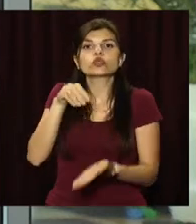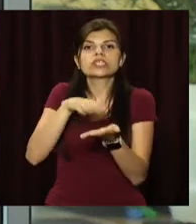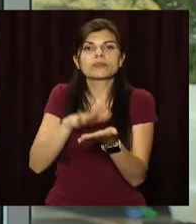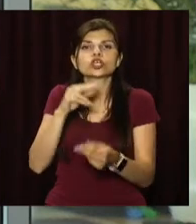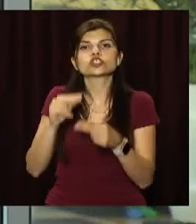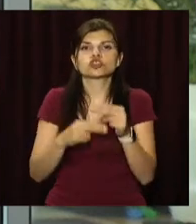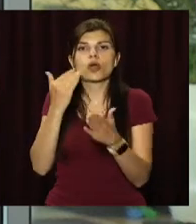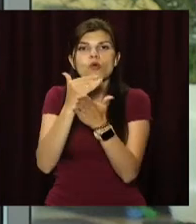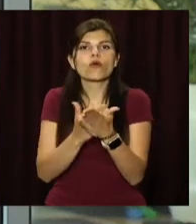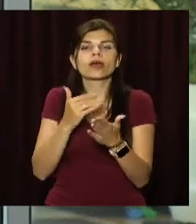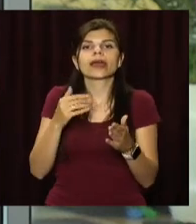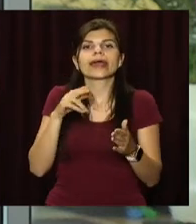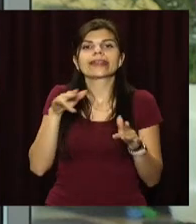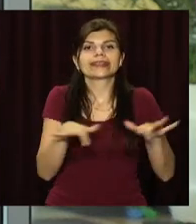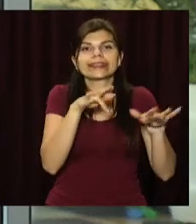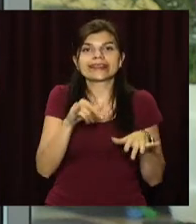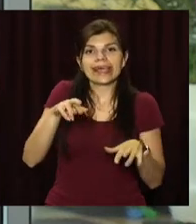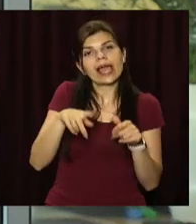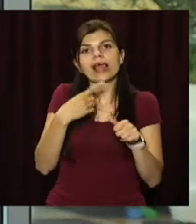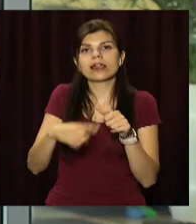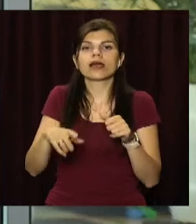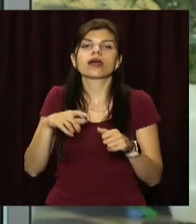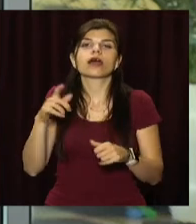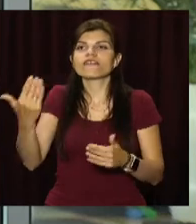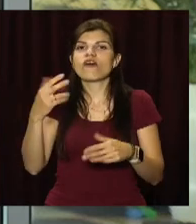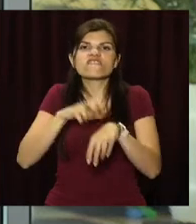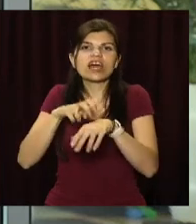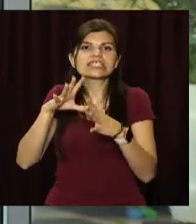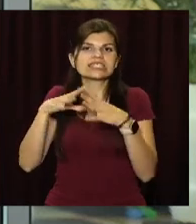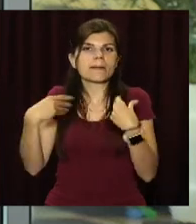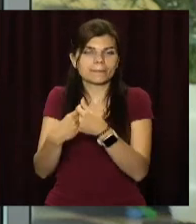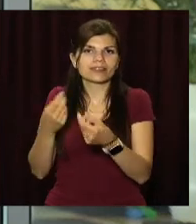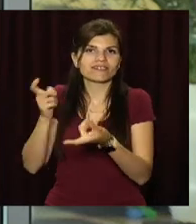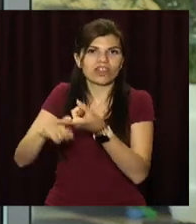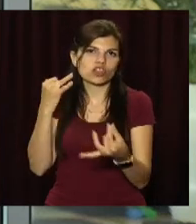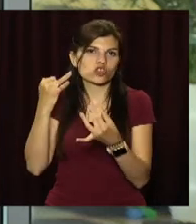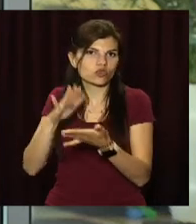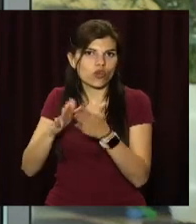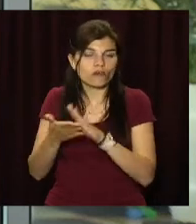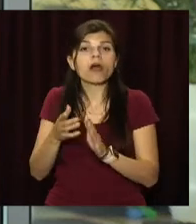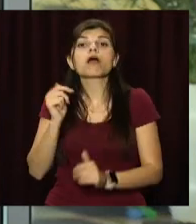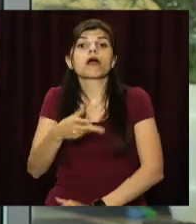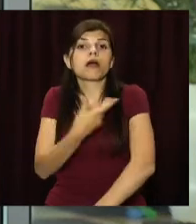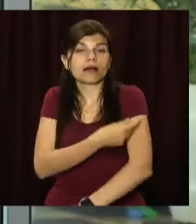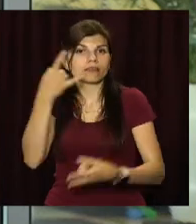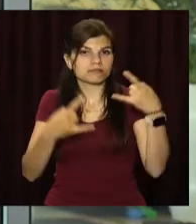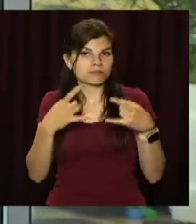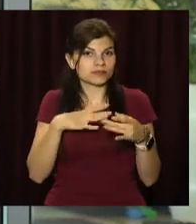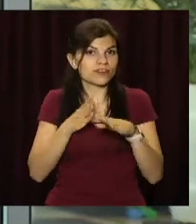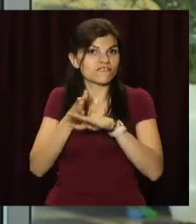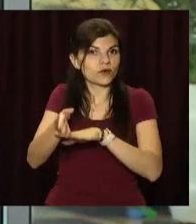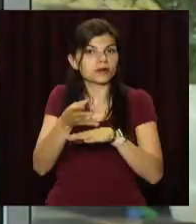через застосунок «Дія» або ж на сайті лікарі.ua. Як імунізуються дніпряни, бачила наша Вікторія